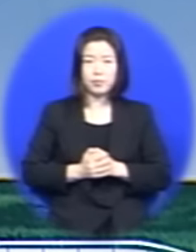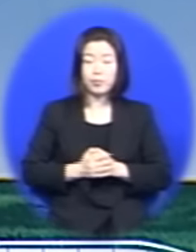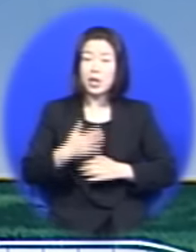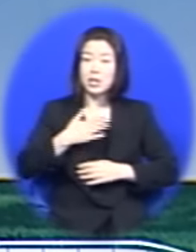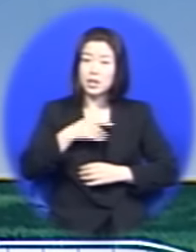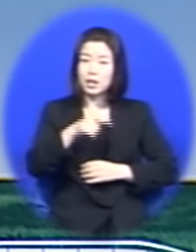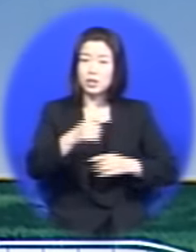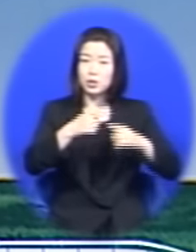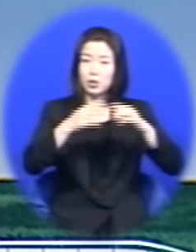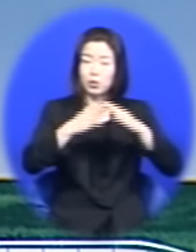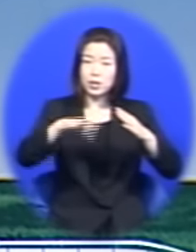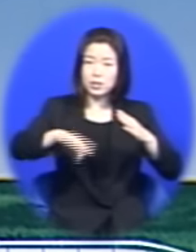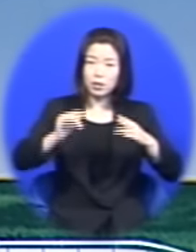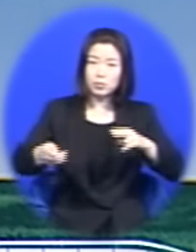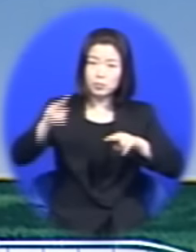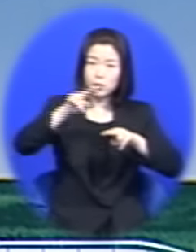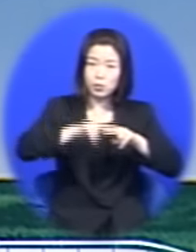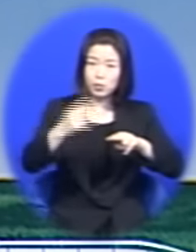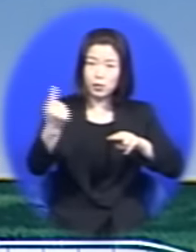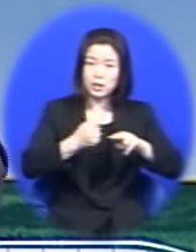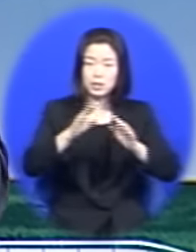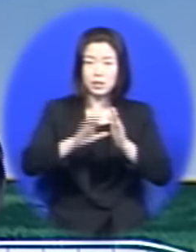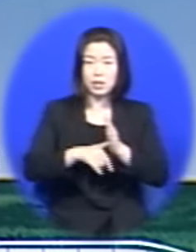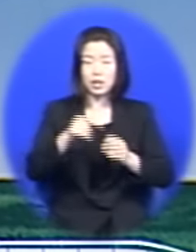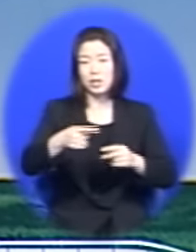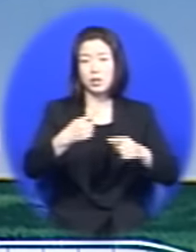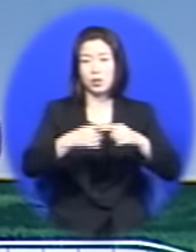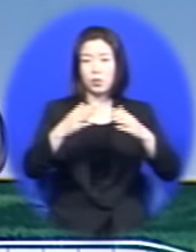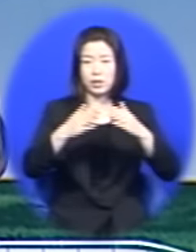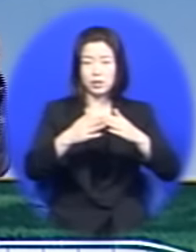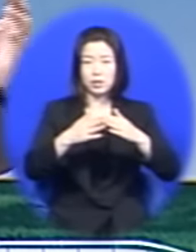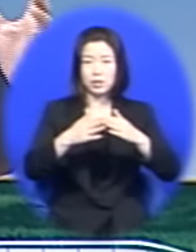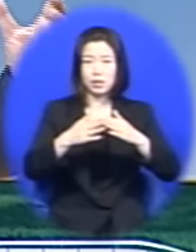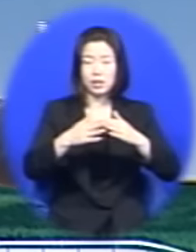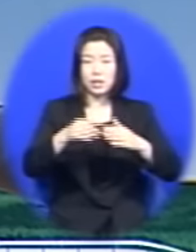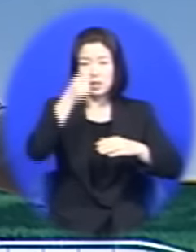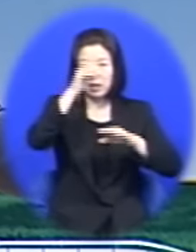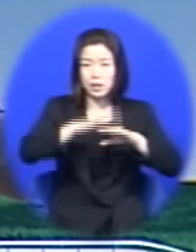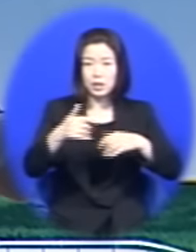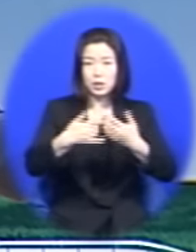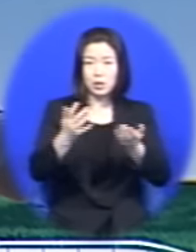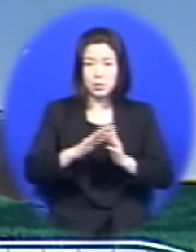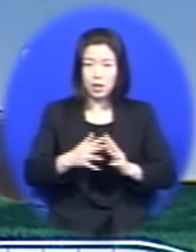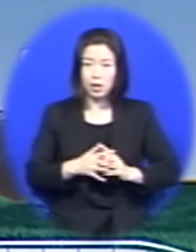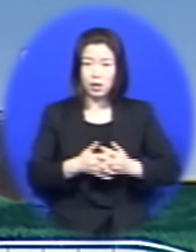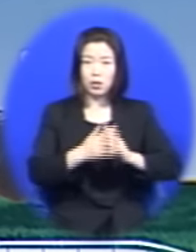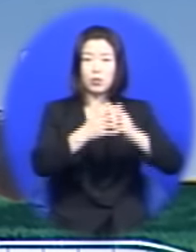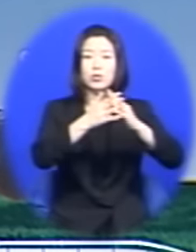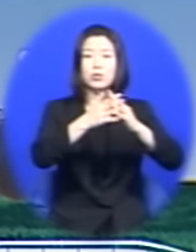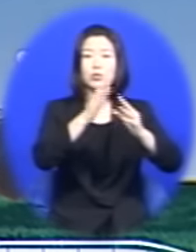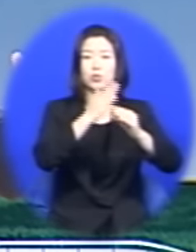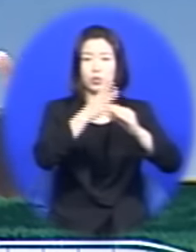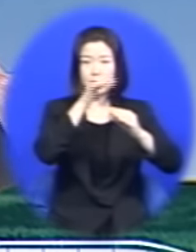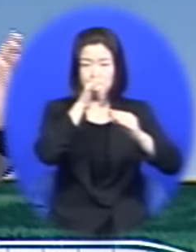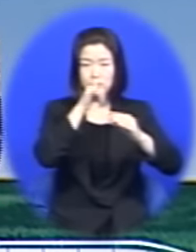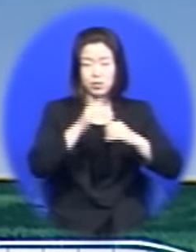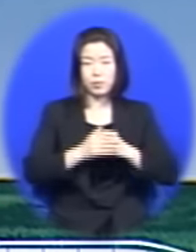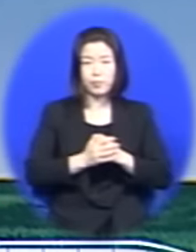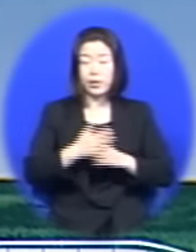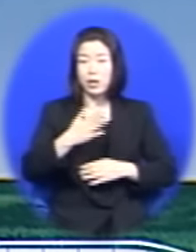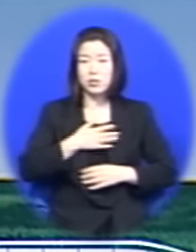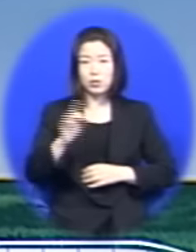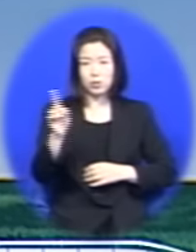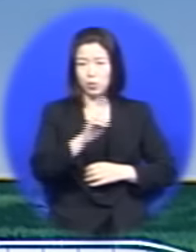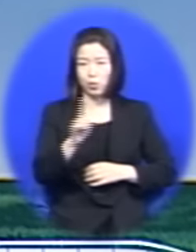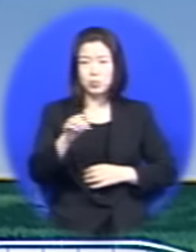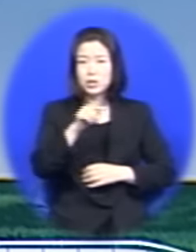제가 이 교회 부임에 왔을 때 이 교회는 이 교회 예배당 건축 중이었습니다. 저는